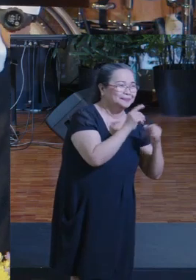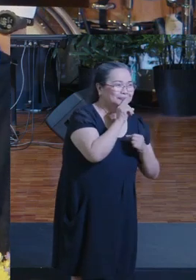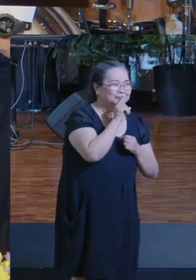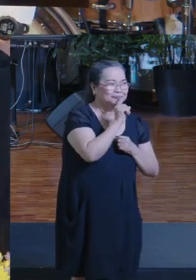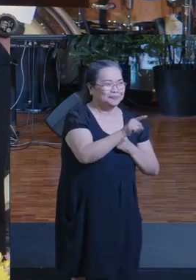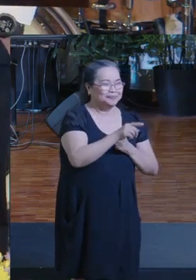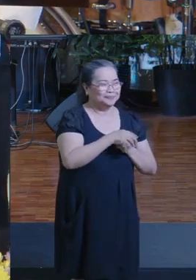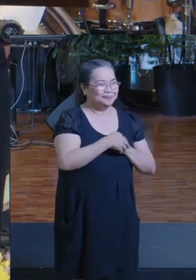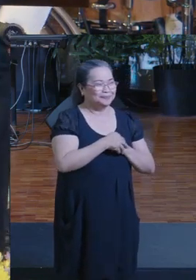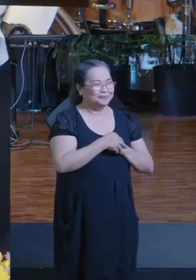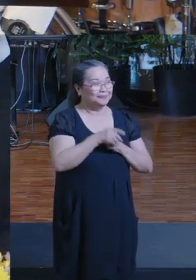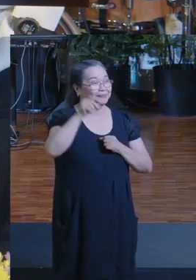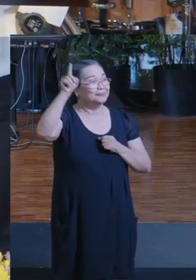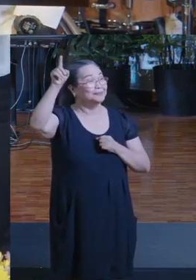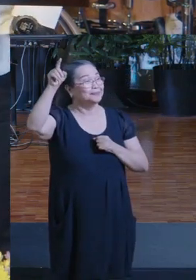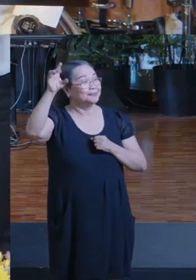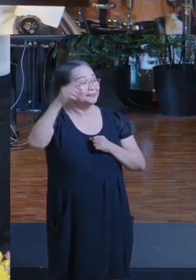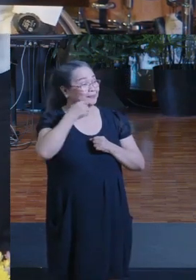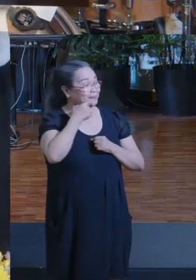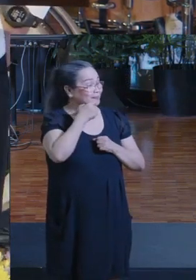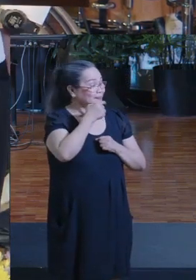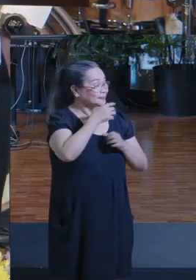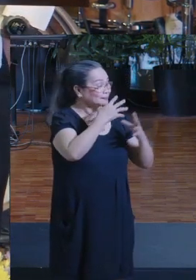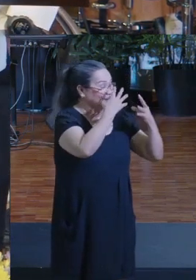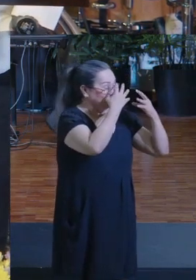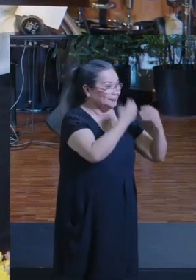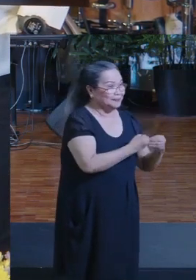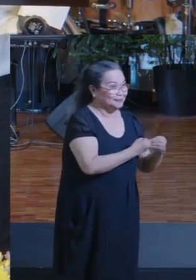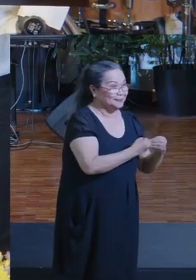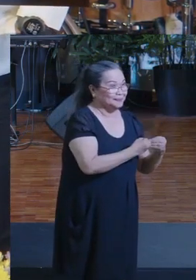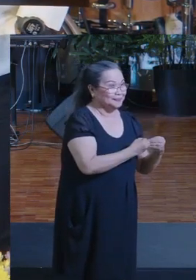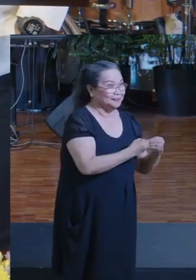Actually, pinatulog siya ng Diyos.